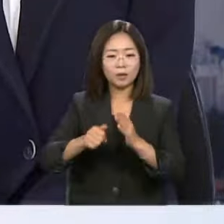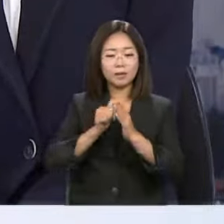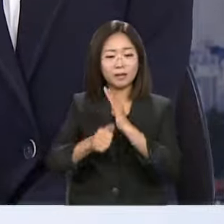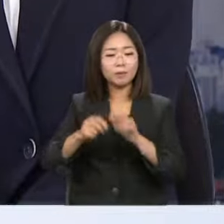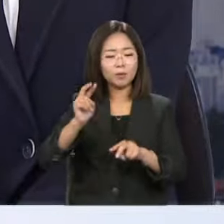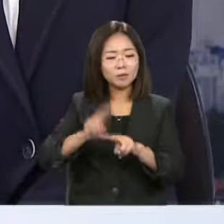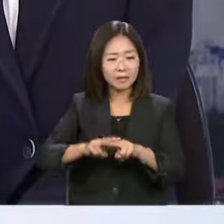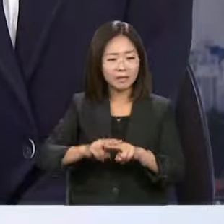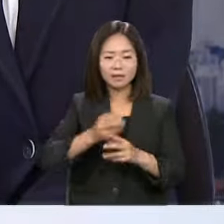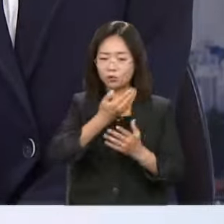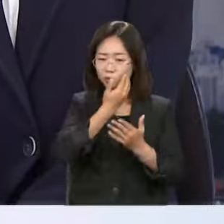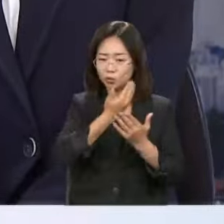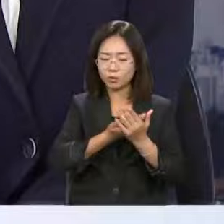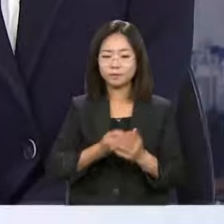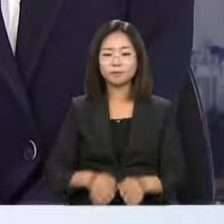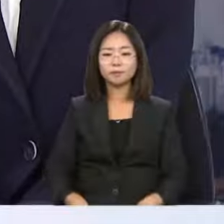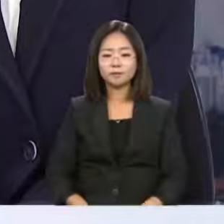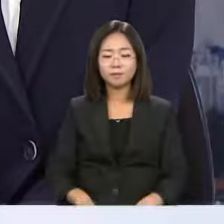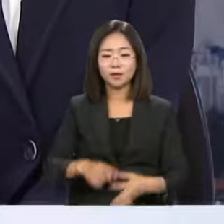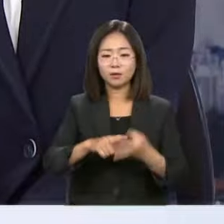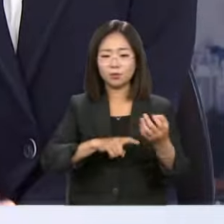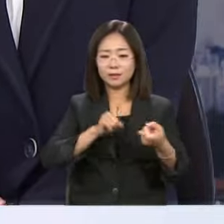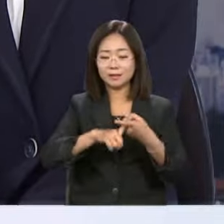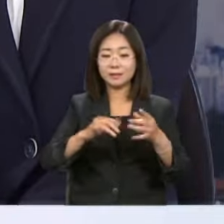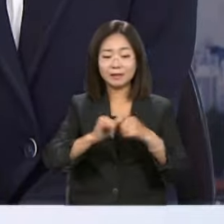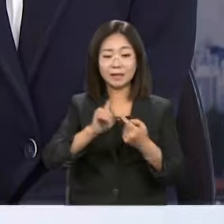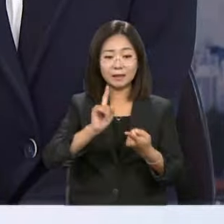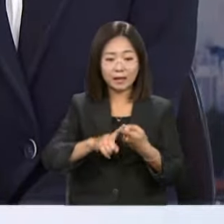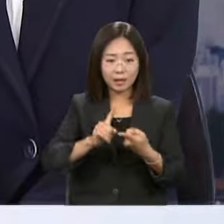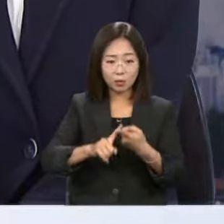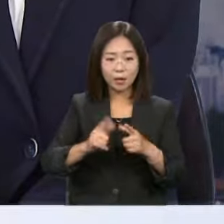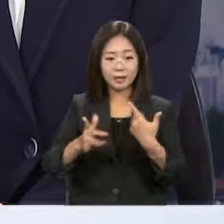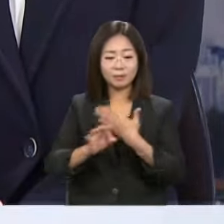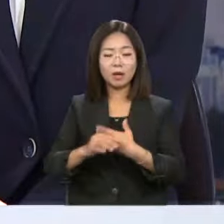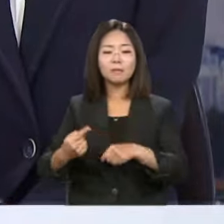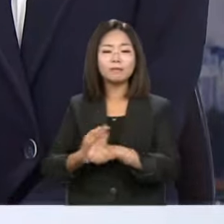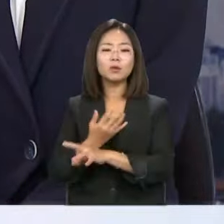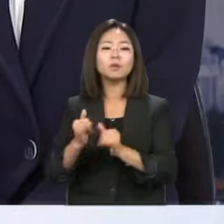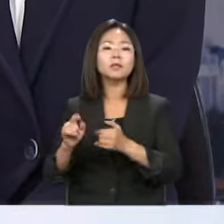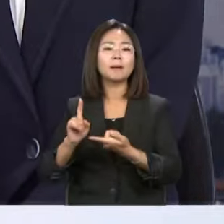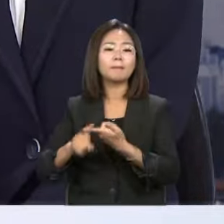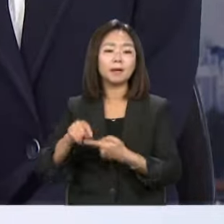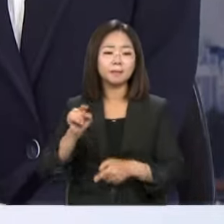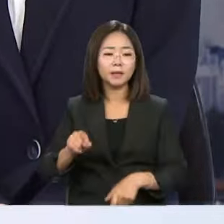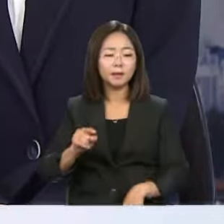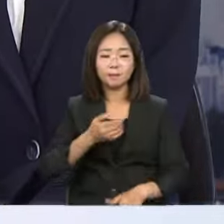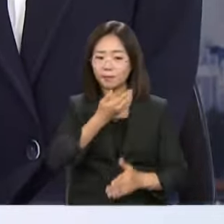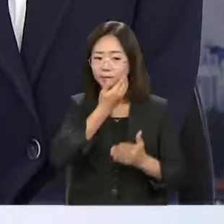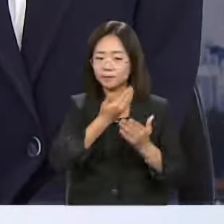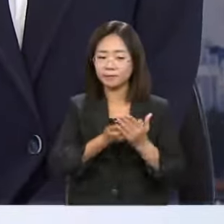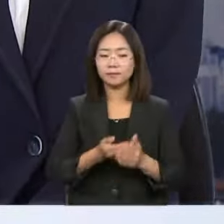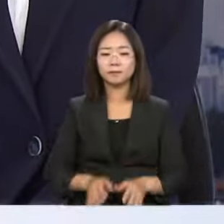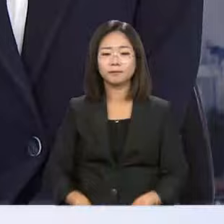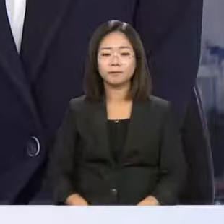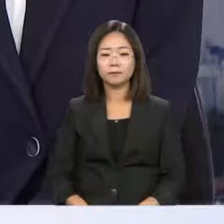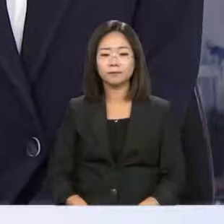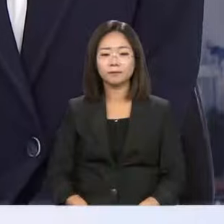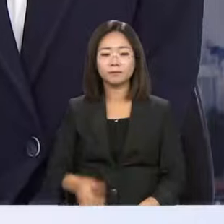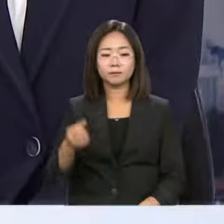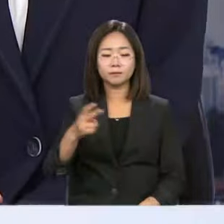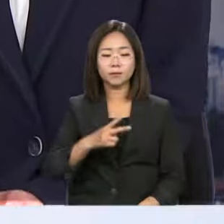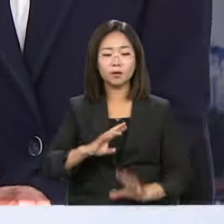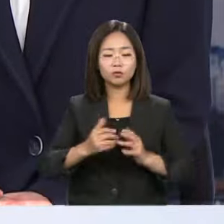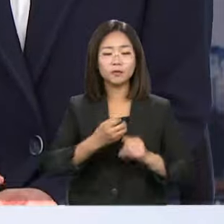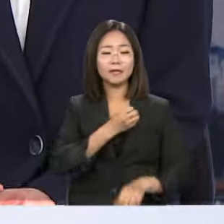대표 자리도 관심이 쏠리는데요이 친개 인물로 그대로 갈지 비계 임무를 새로 내세울지 관건이 되고 있습니다 일각에선